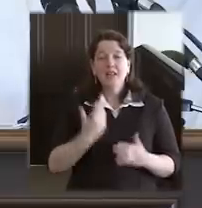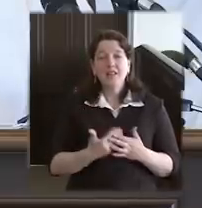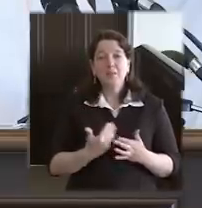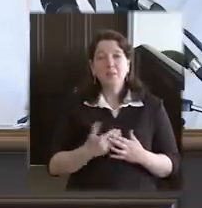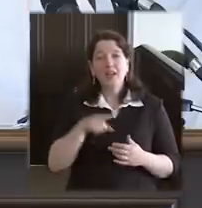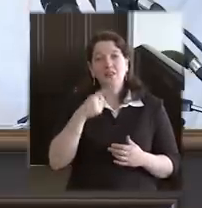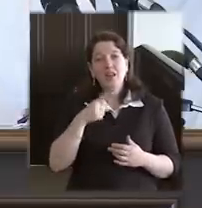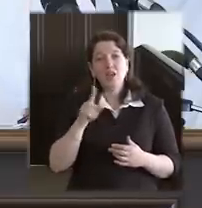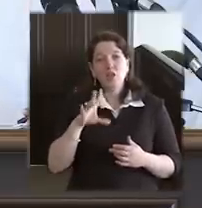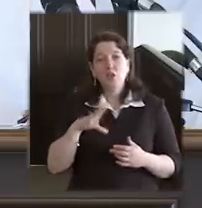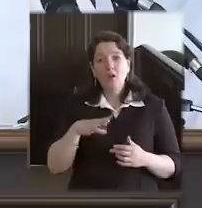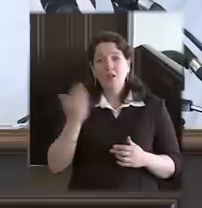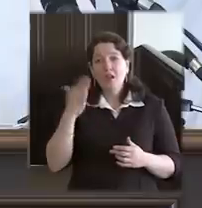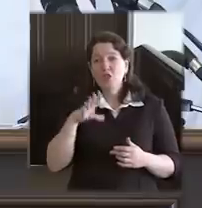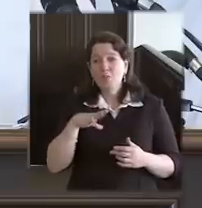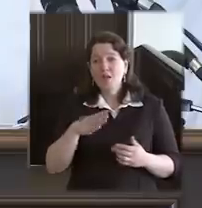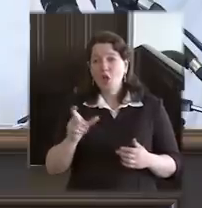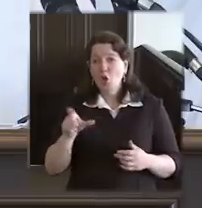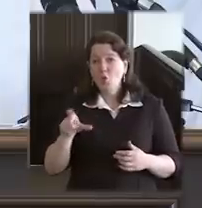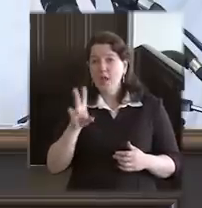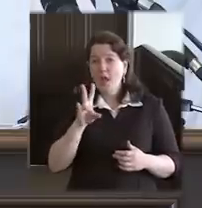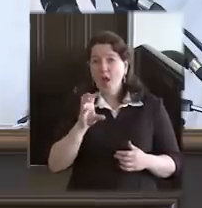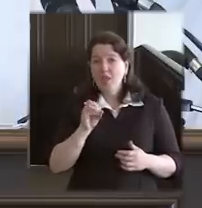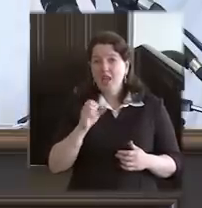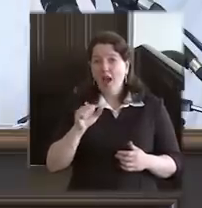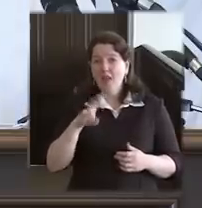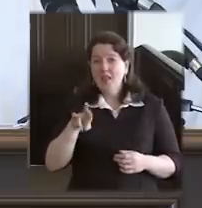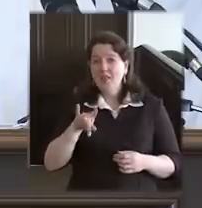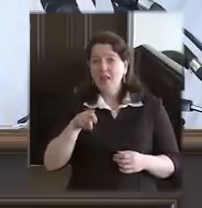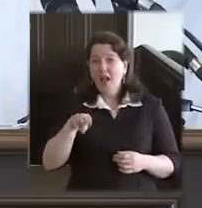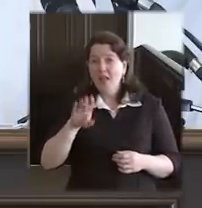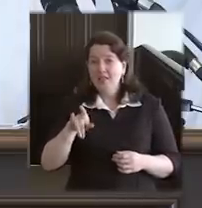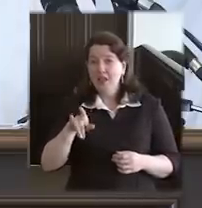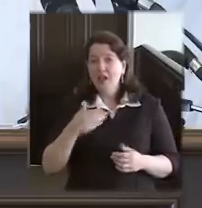Даже когда говорит вот так о неандертальцах, это примерно